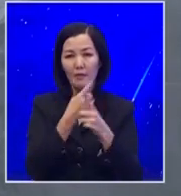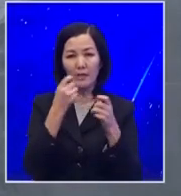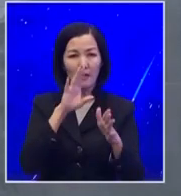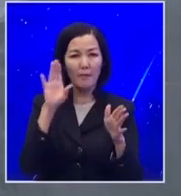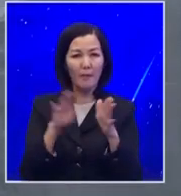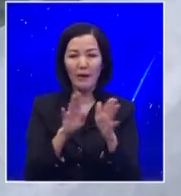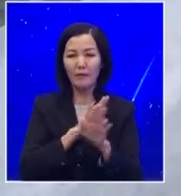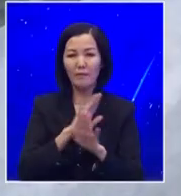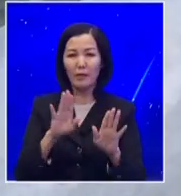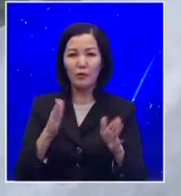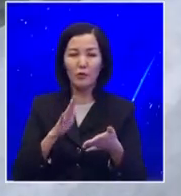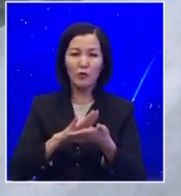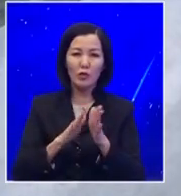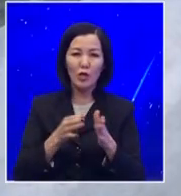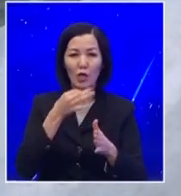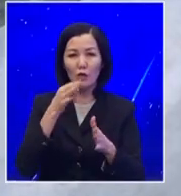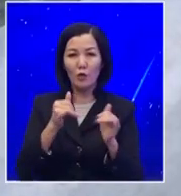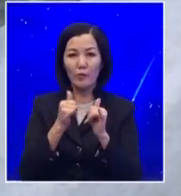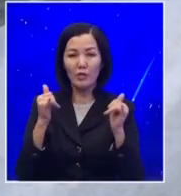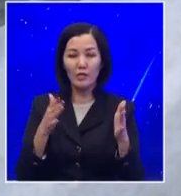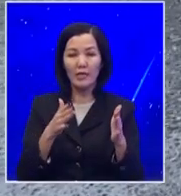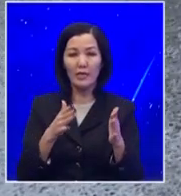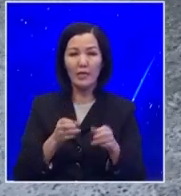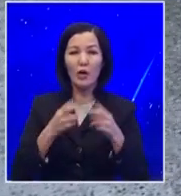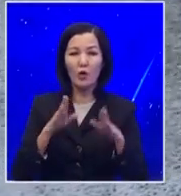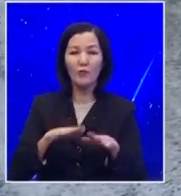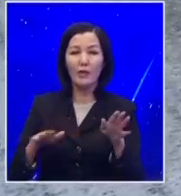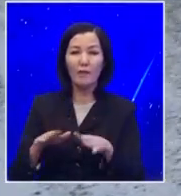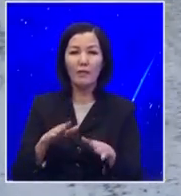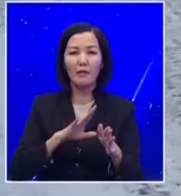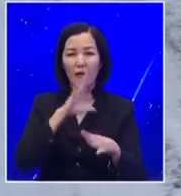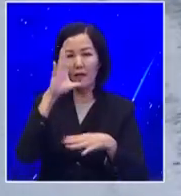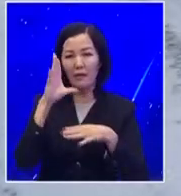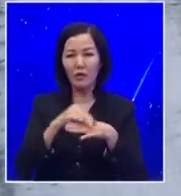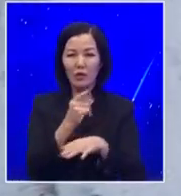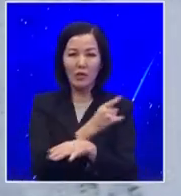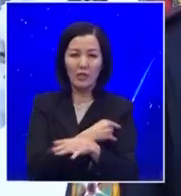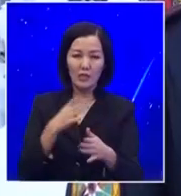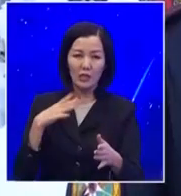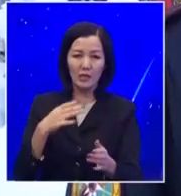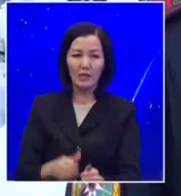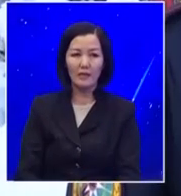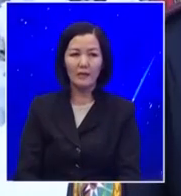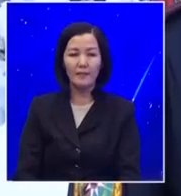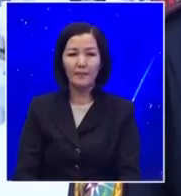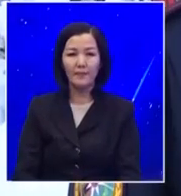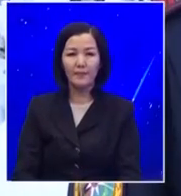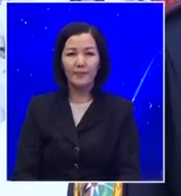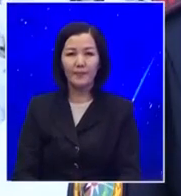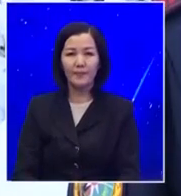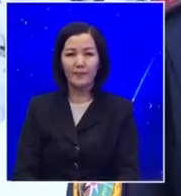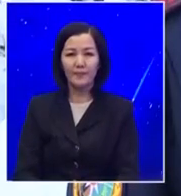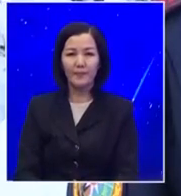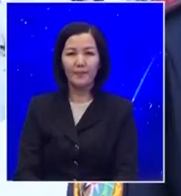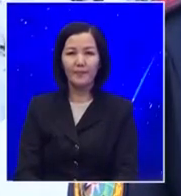Сондықтан төтеншеліктердің жауапкершілігі екі еселенеді. Олар қауіпті аймақтарда күн түндемей кезекшілік етеді. Сначала зимнего